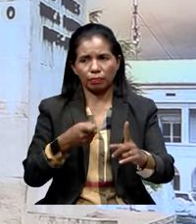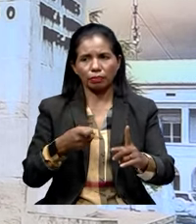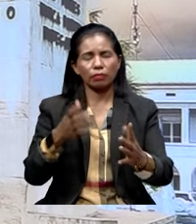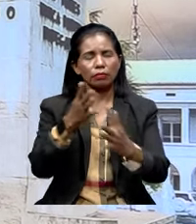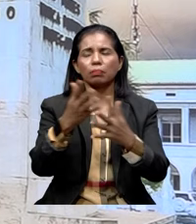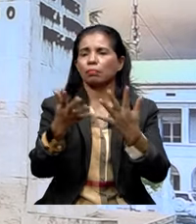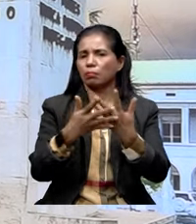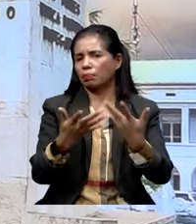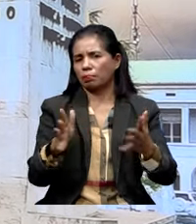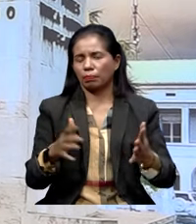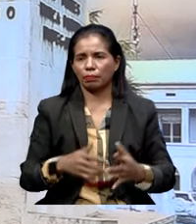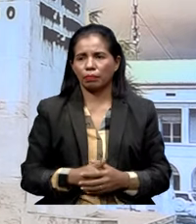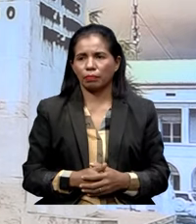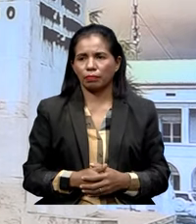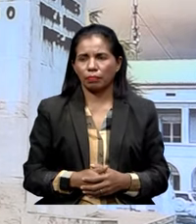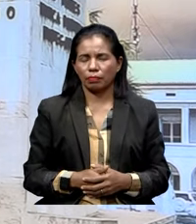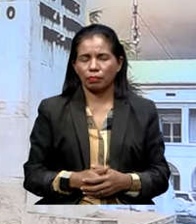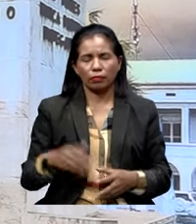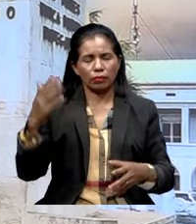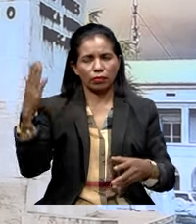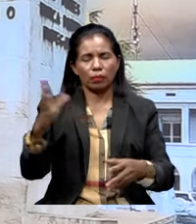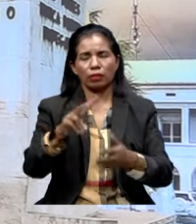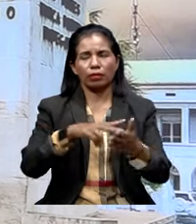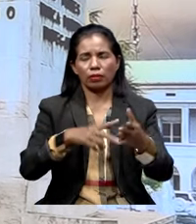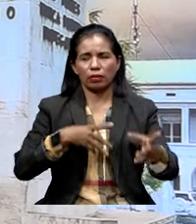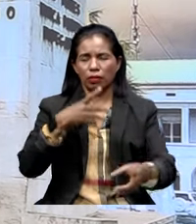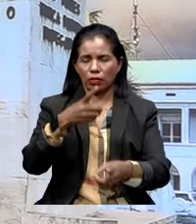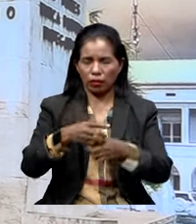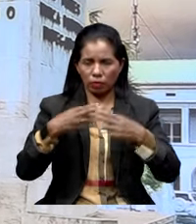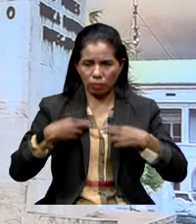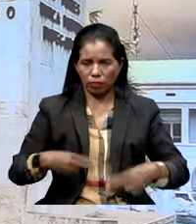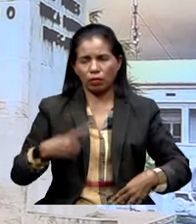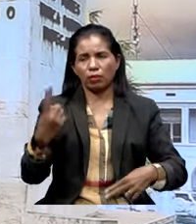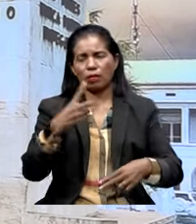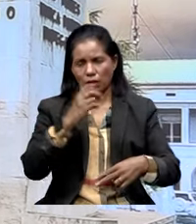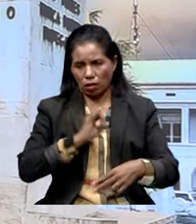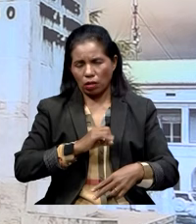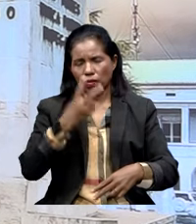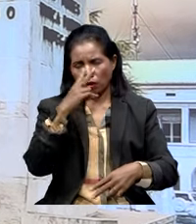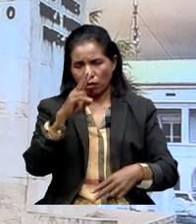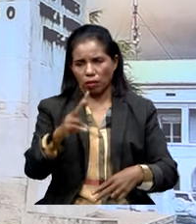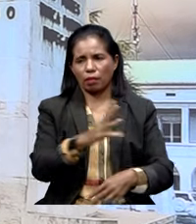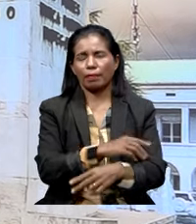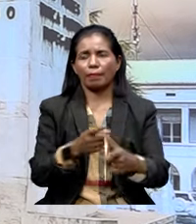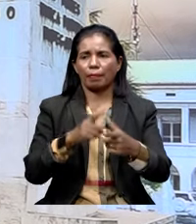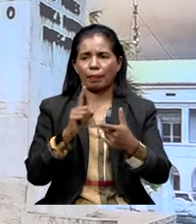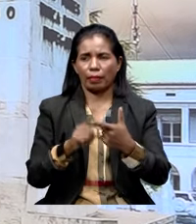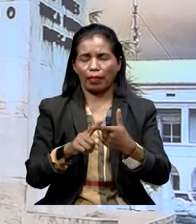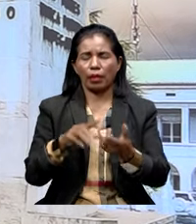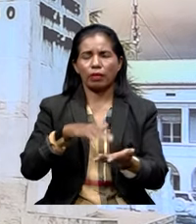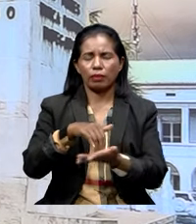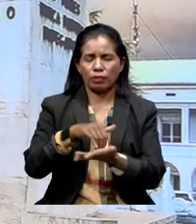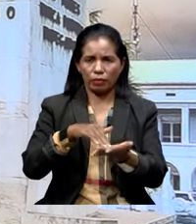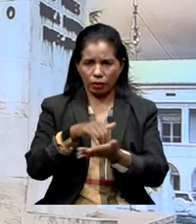lain ya. Entah susah dek akun tesis buat biar orang sendiri cuma. Itu memang kau hari kata buat ni memang perahu